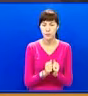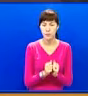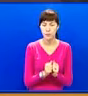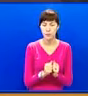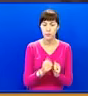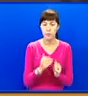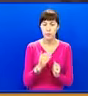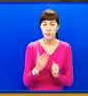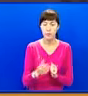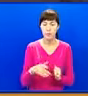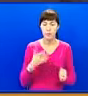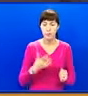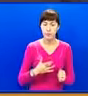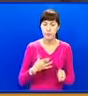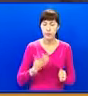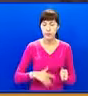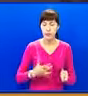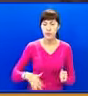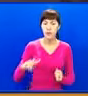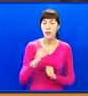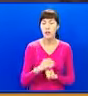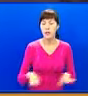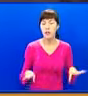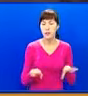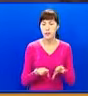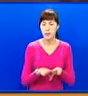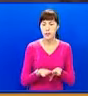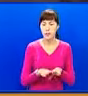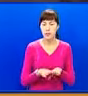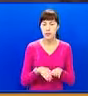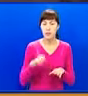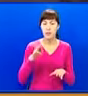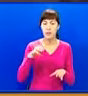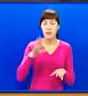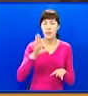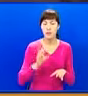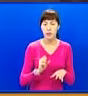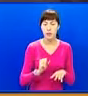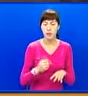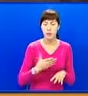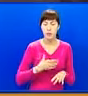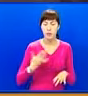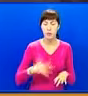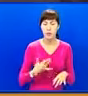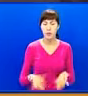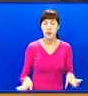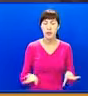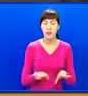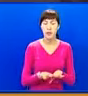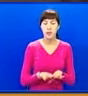айдалық, олардың аспаптарының өзі бір-біріне жақын. Қазір қарап отырсаңыздар, мысалға Тываның аспабы шығады, ол біздің домбыраға жақын.